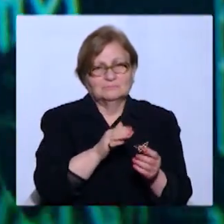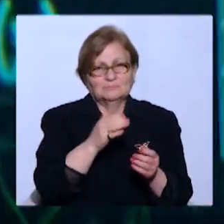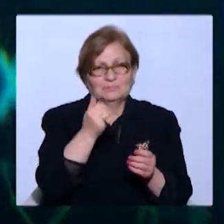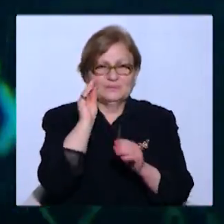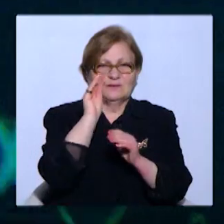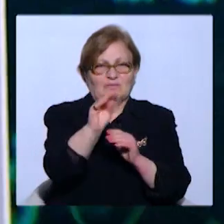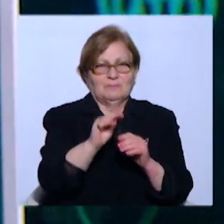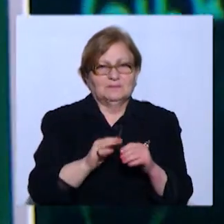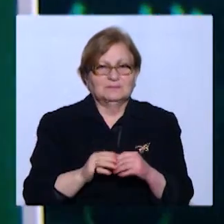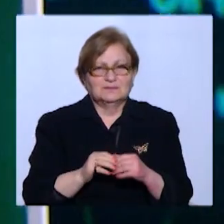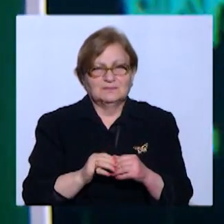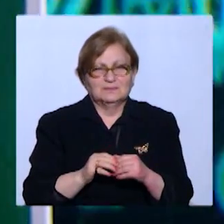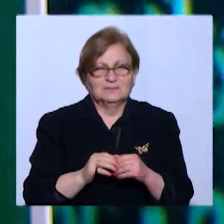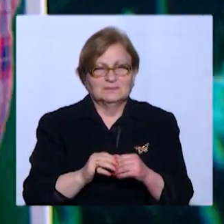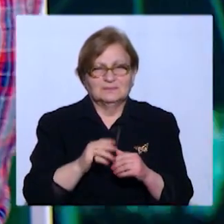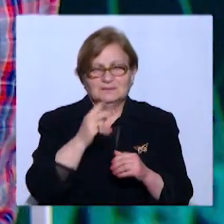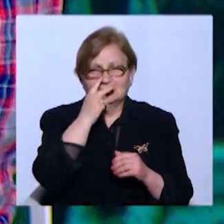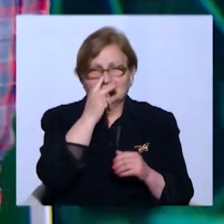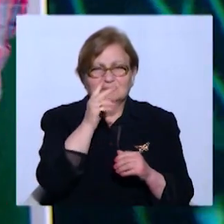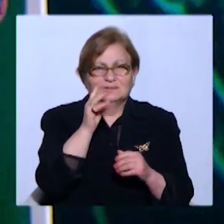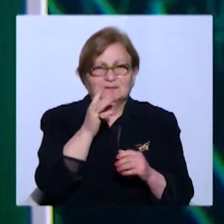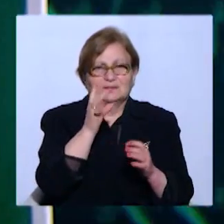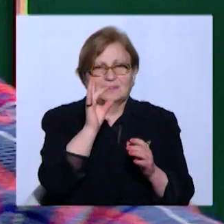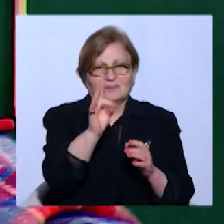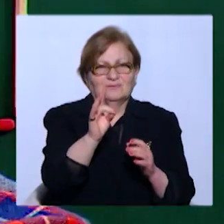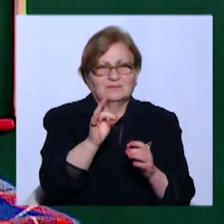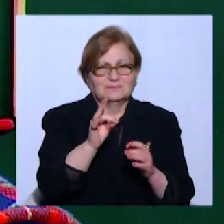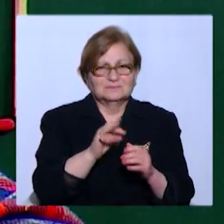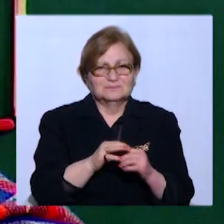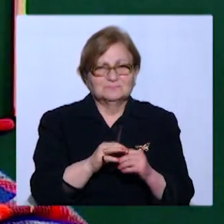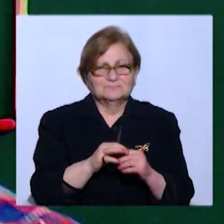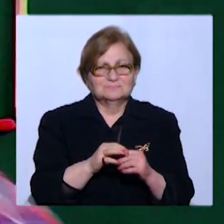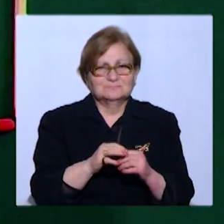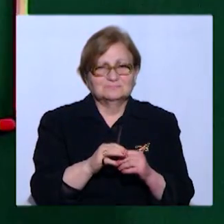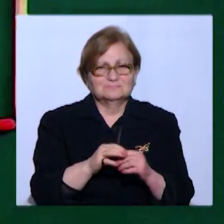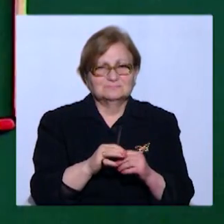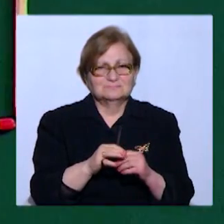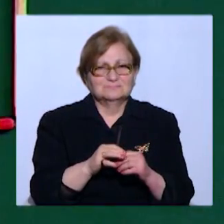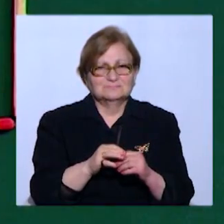მივაკრათ. ასე მივაკრათ. ბა მივაკრათ.